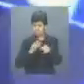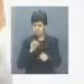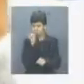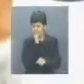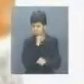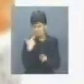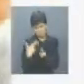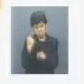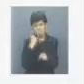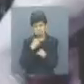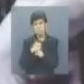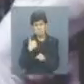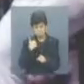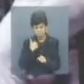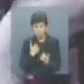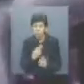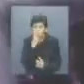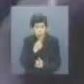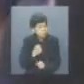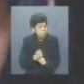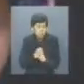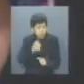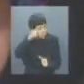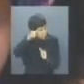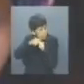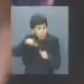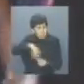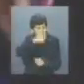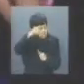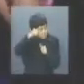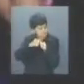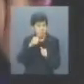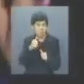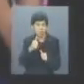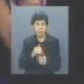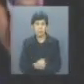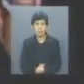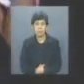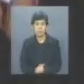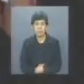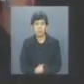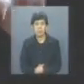ที่มีเสียงอันทรงพลังซึ่งยังคงดังก้องอยู่ในหัวใจแฟนเพลงของเธอตราบนานเท่านาน